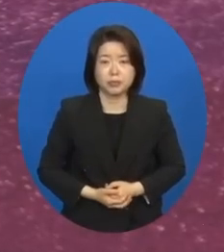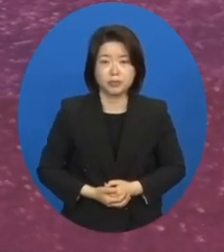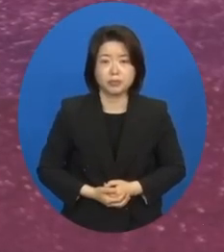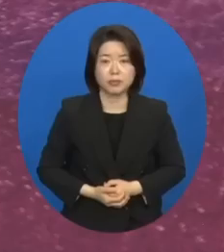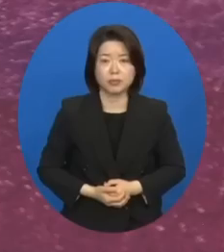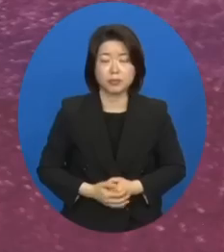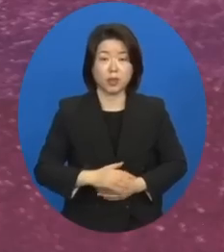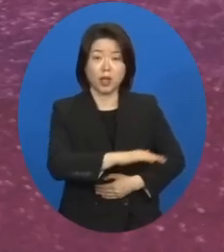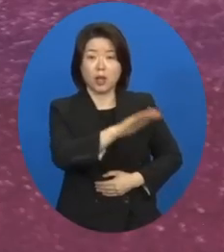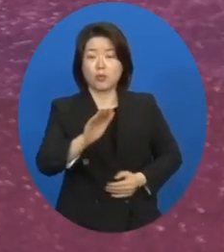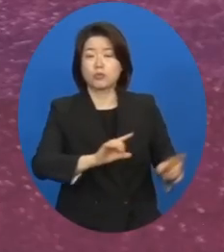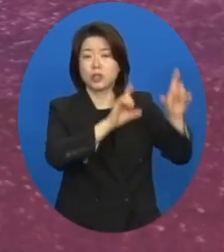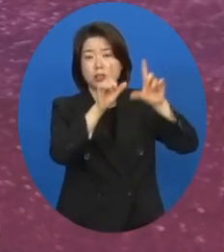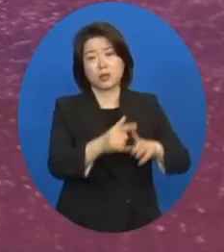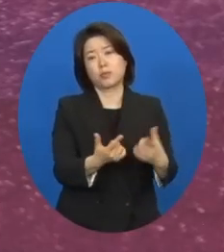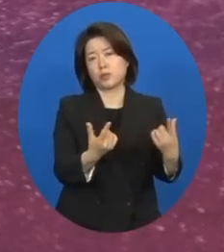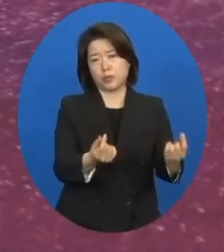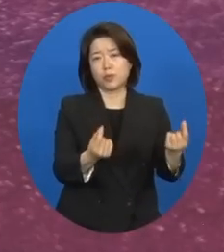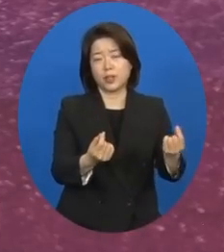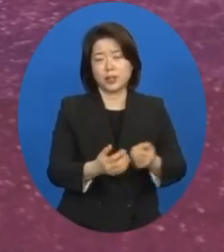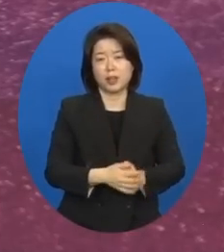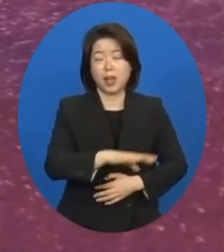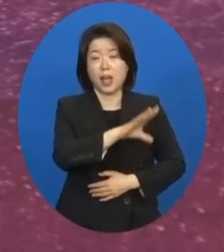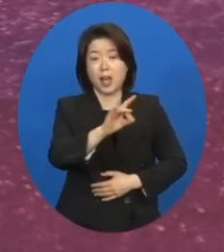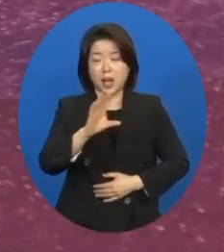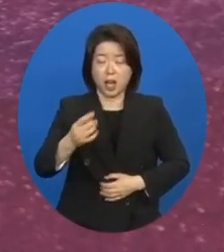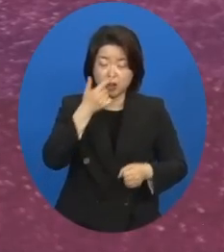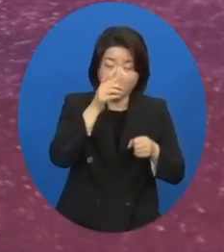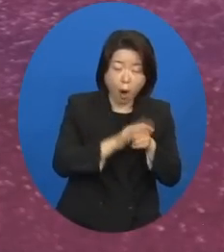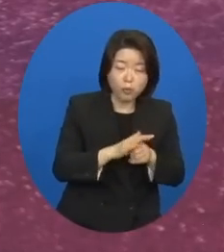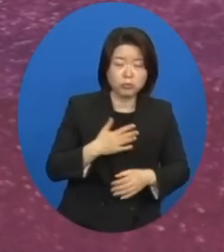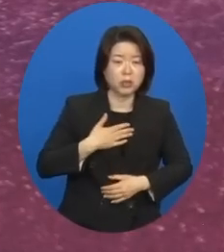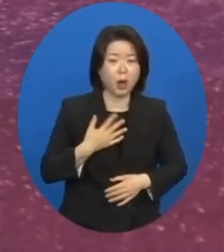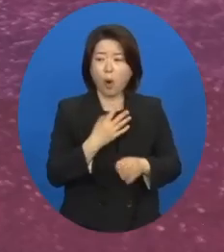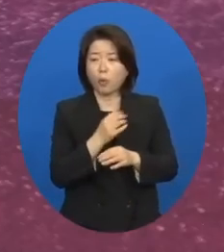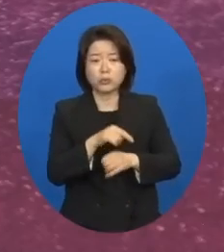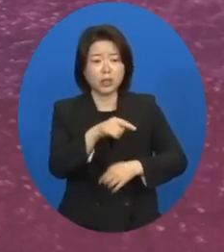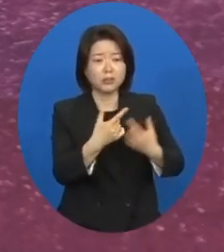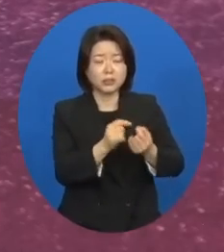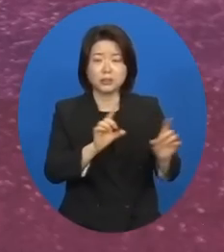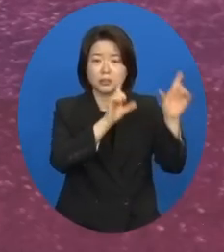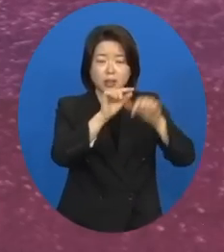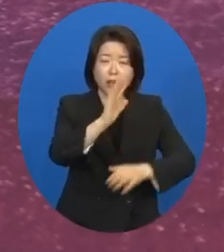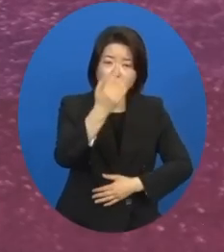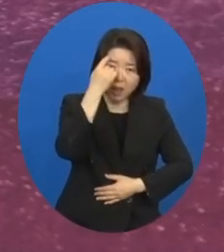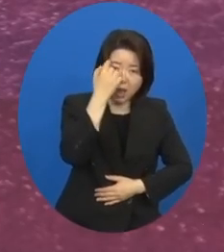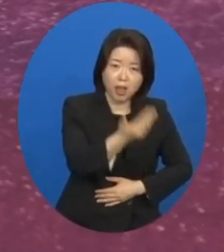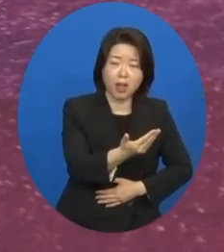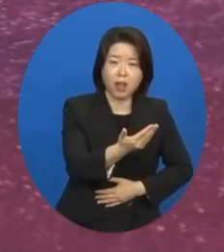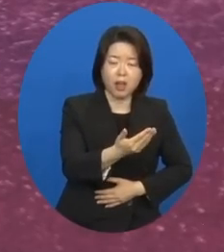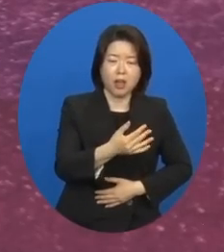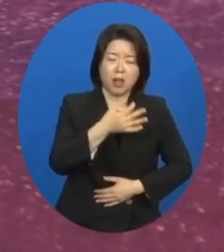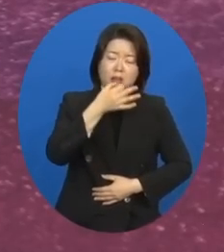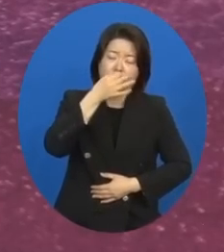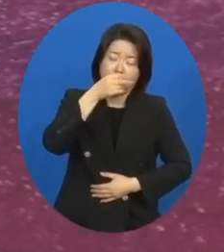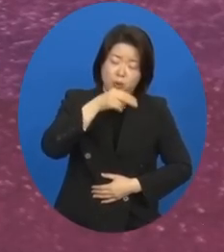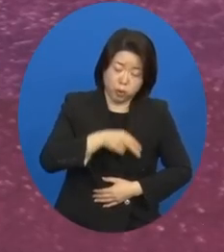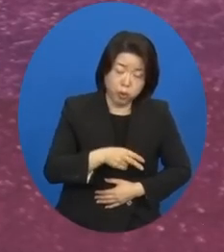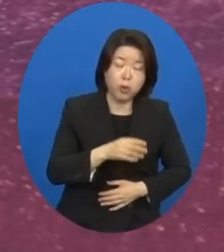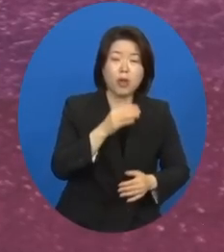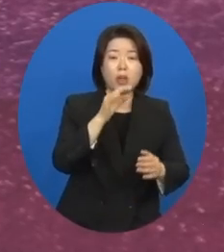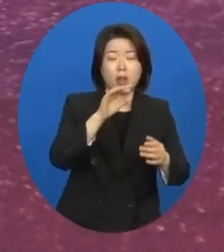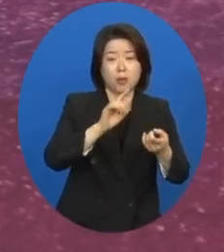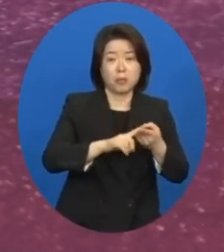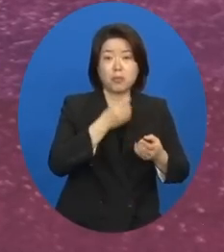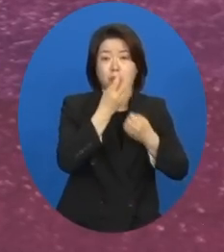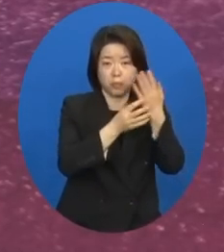이럴 때가 있지 않습니까? 때로는 억울하고 내가 언제까지 이렇게 살아야 하나 하는 그러한 한숨이 나오고